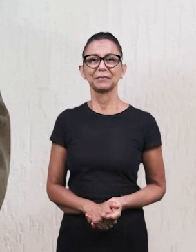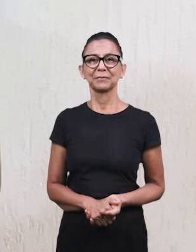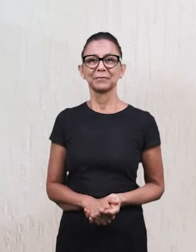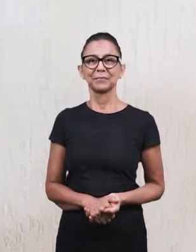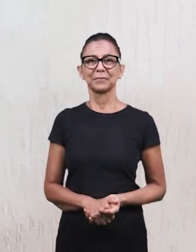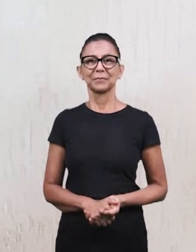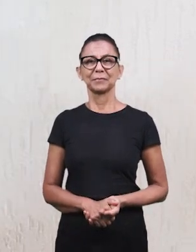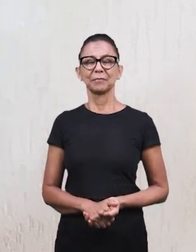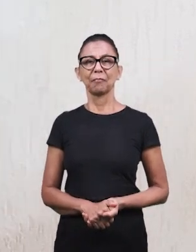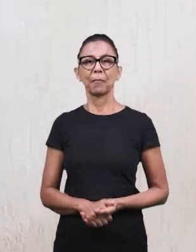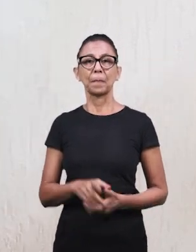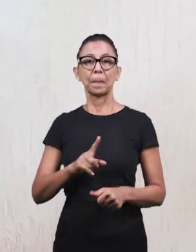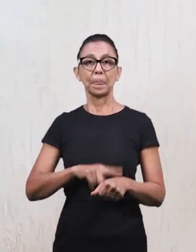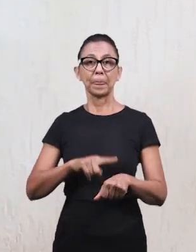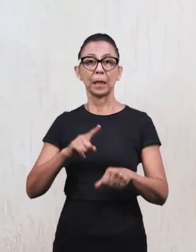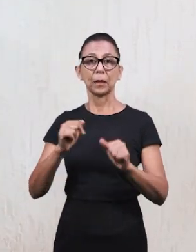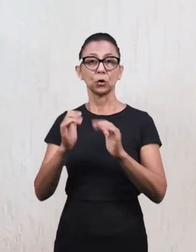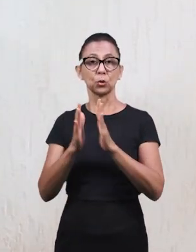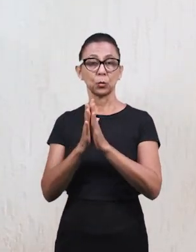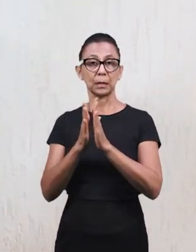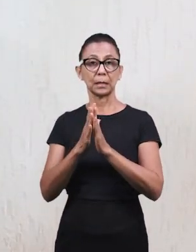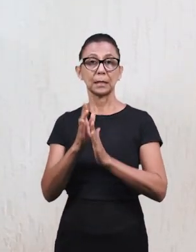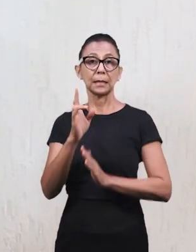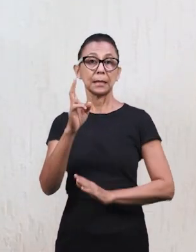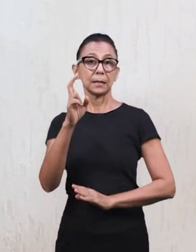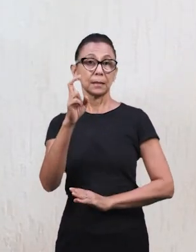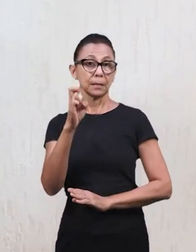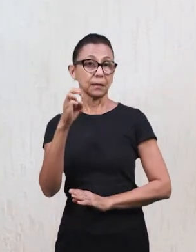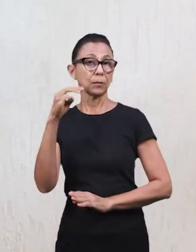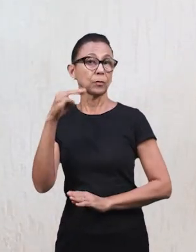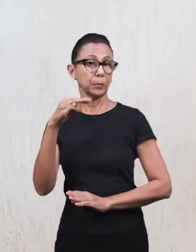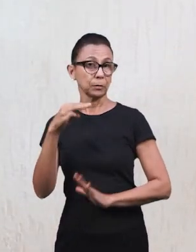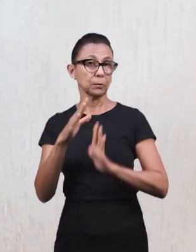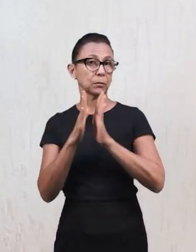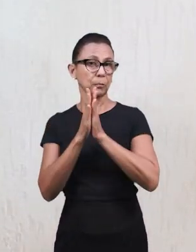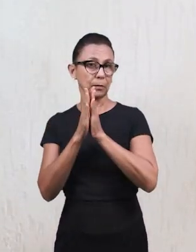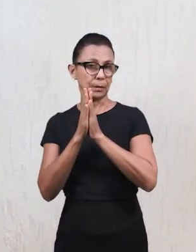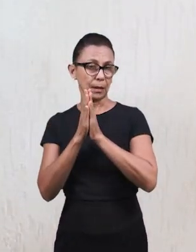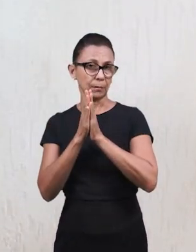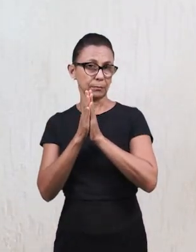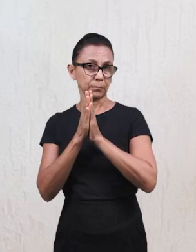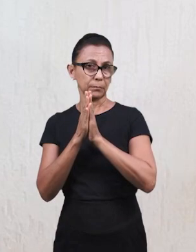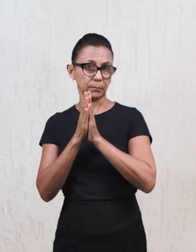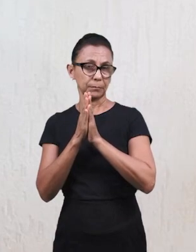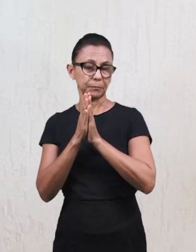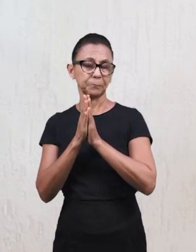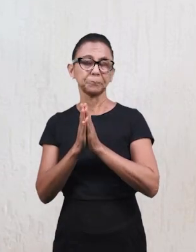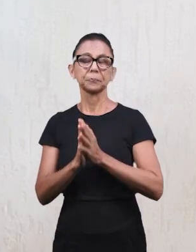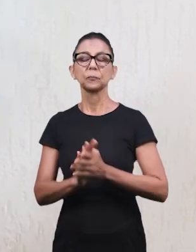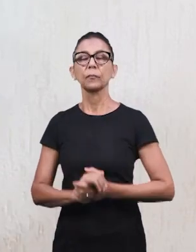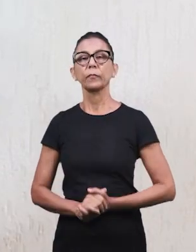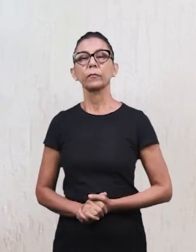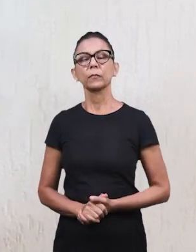выразиться. И сейчас мы начнем период молитвы, 5 минут